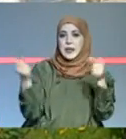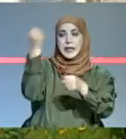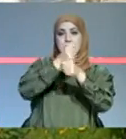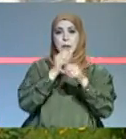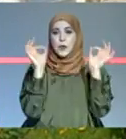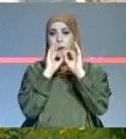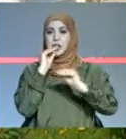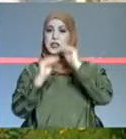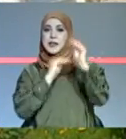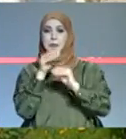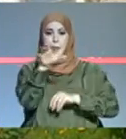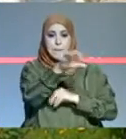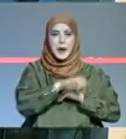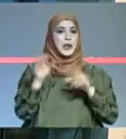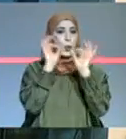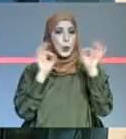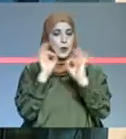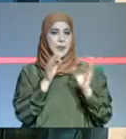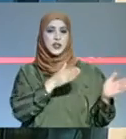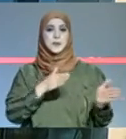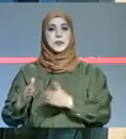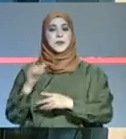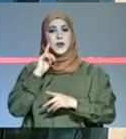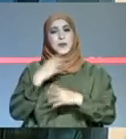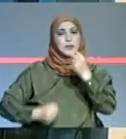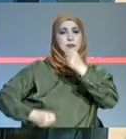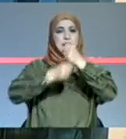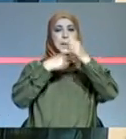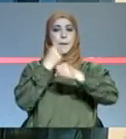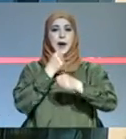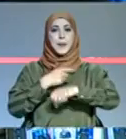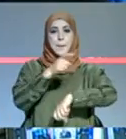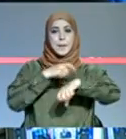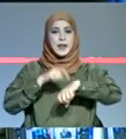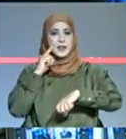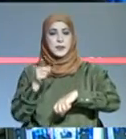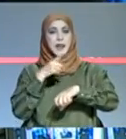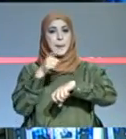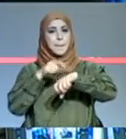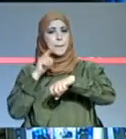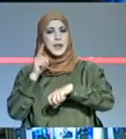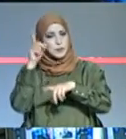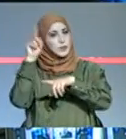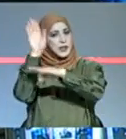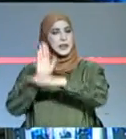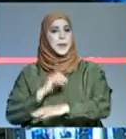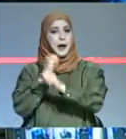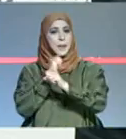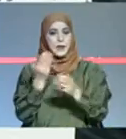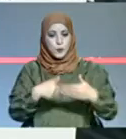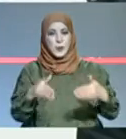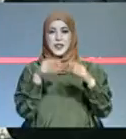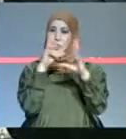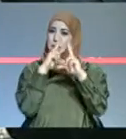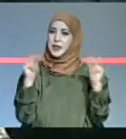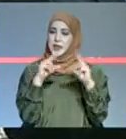التنميه المحليه والجهويه وفي اطار دعم العمليه البلديه بهذه البلديات ايضا ماني عملها في افضل الظروف